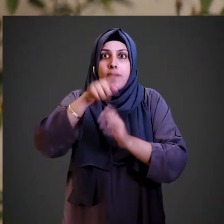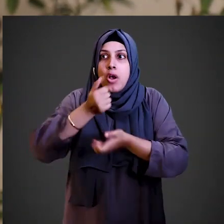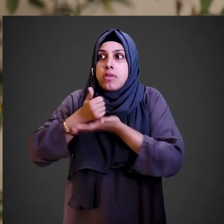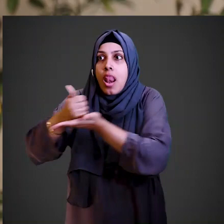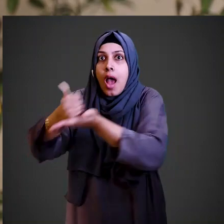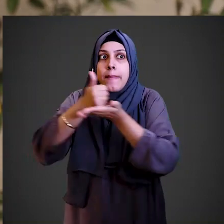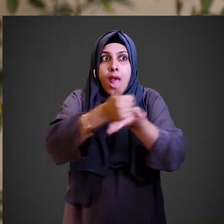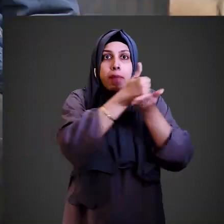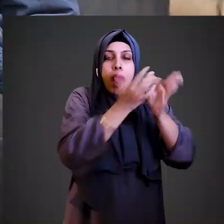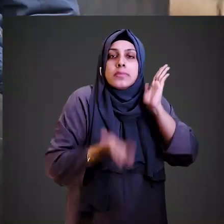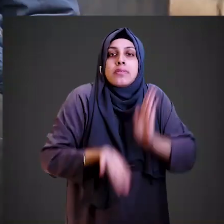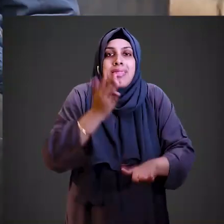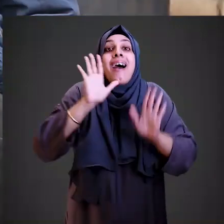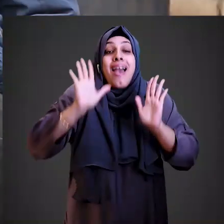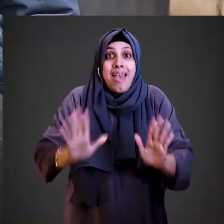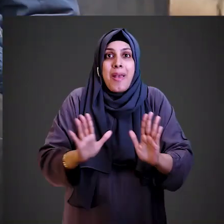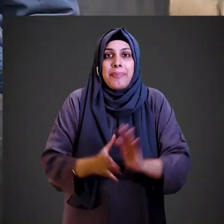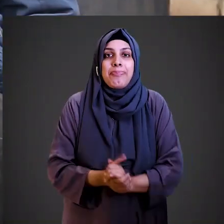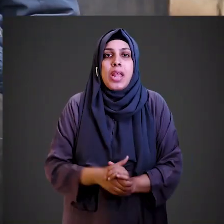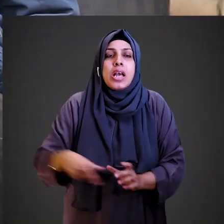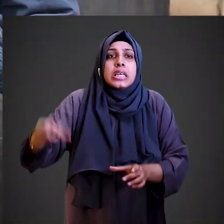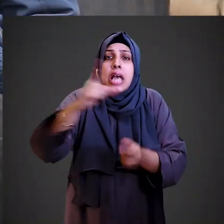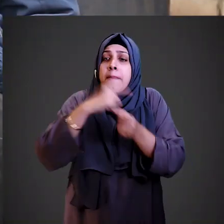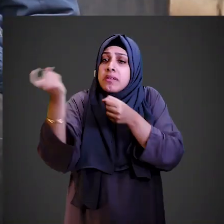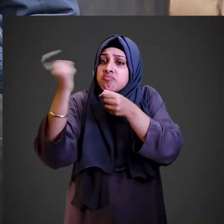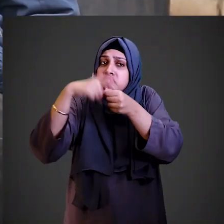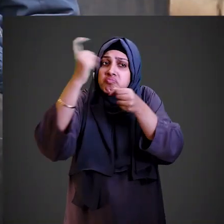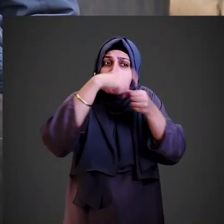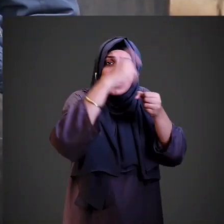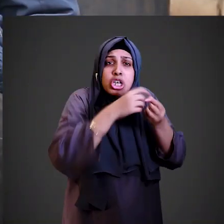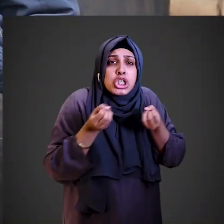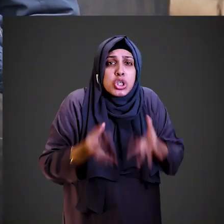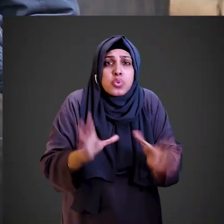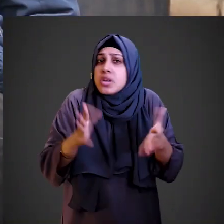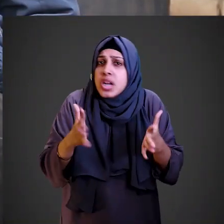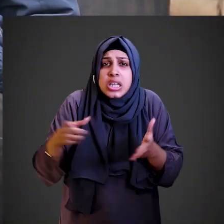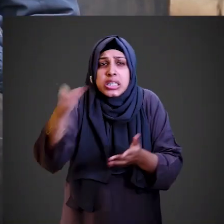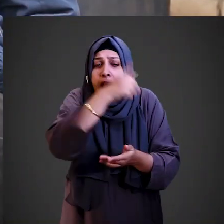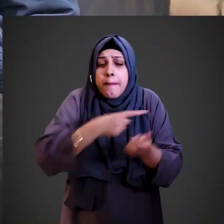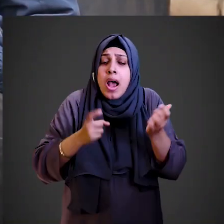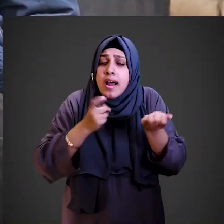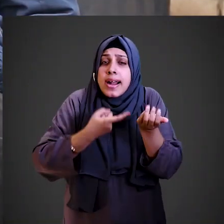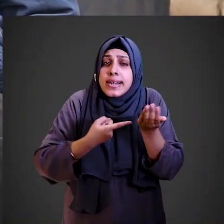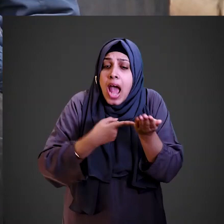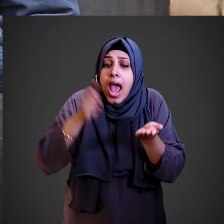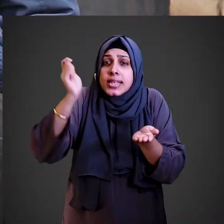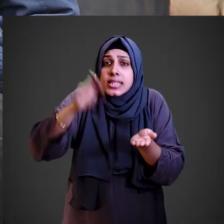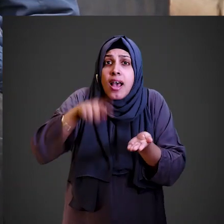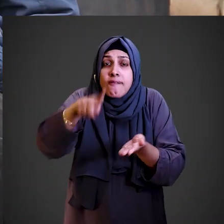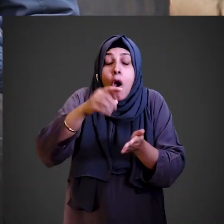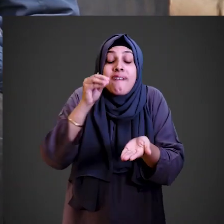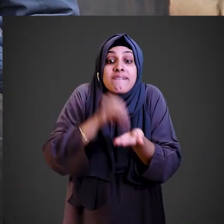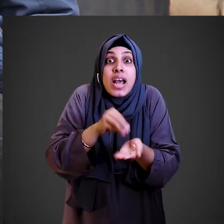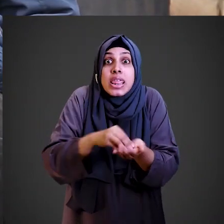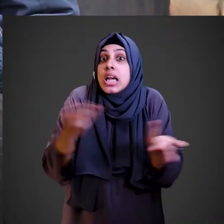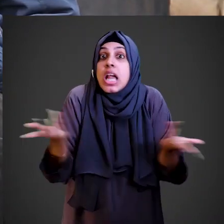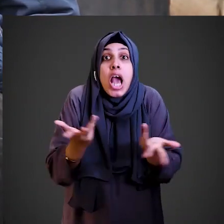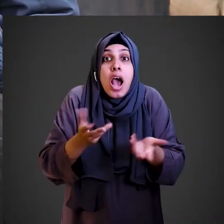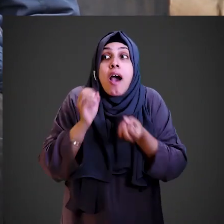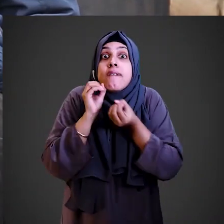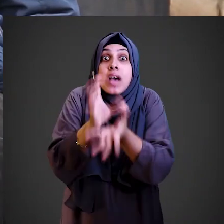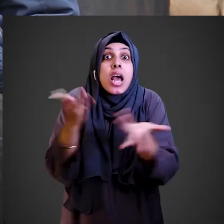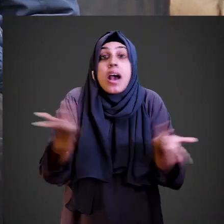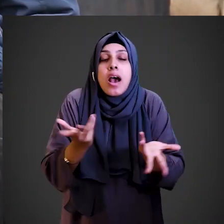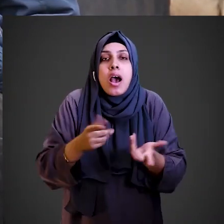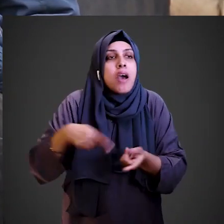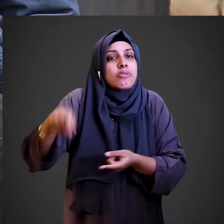اور سروسز دے سکے۔ جب تک یہ چیزیں اسٹریم لائن نہیں ہوں گی، جب تک ٹیکس پہ کوئی نہیں پتہ چلے گا کہ اس کی ویلیو کیا ہے ٹیکس کی، کہ